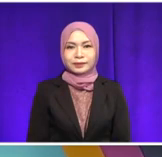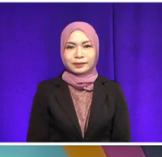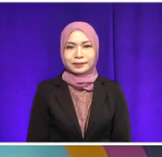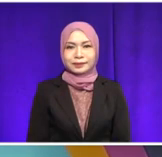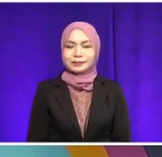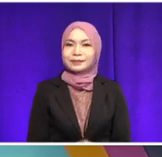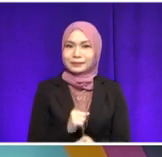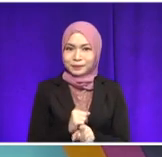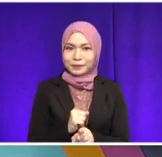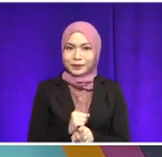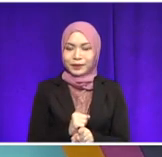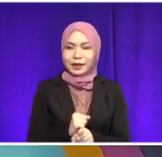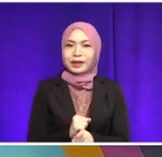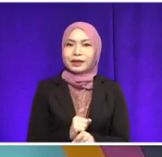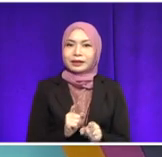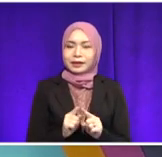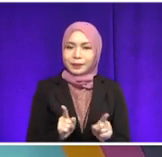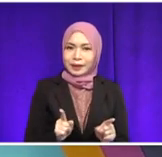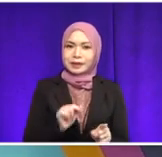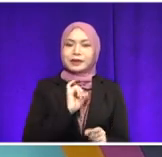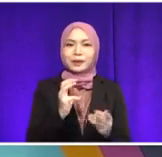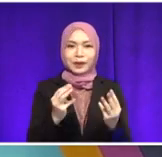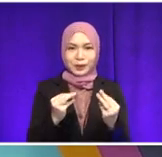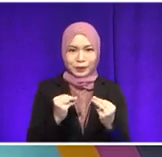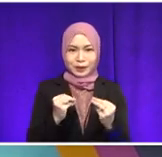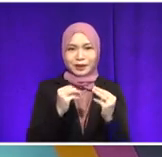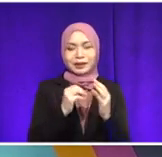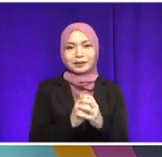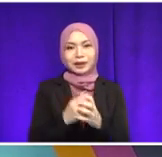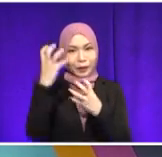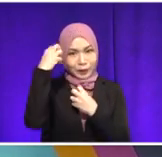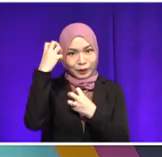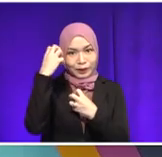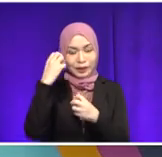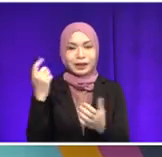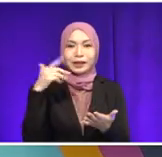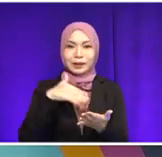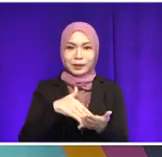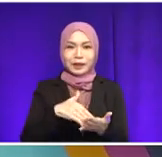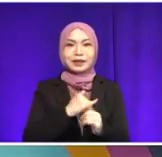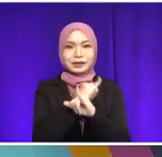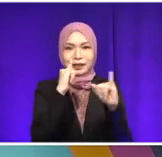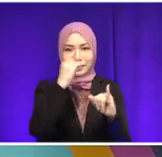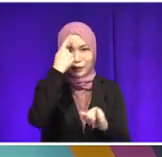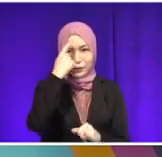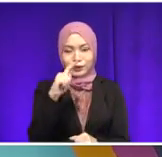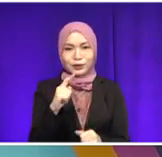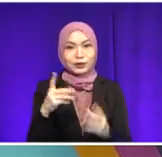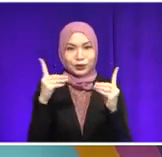penerangan tuh perlu lebih jelas jadi kalau misalnya itu saya akan bawa Dengan pengurus Project kami